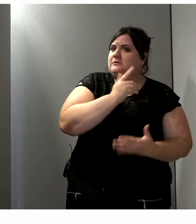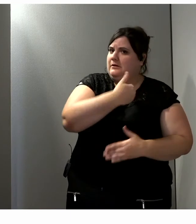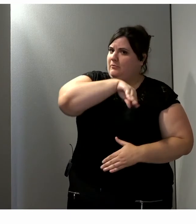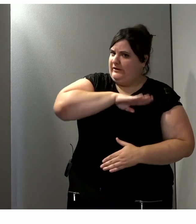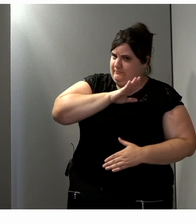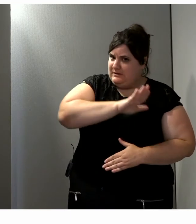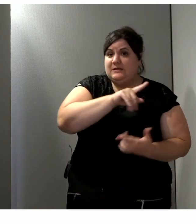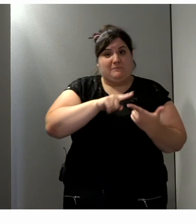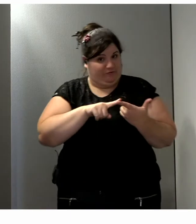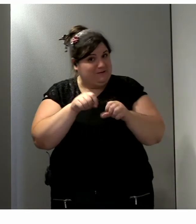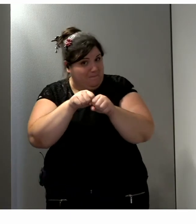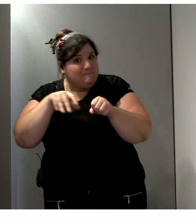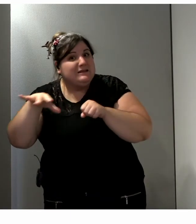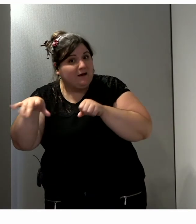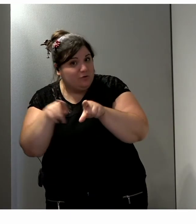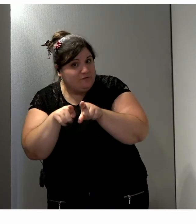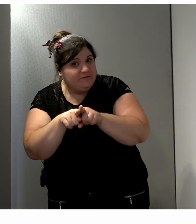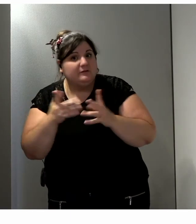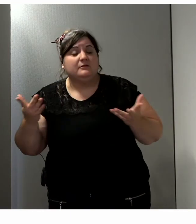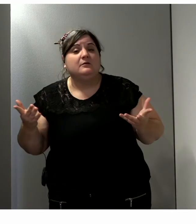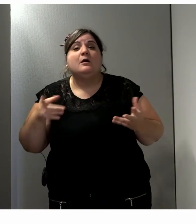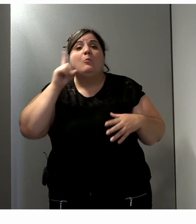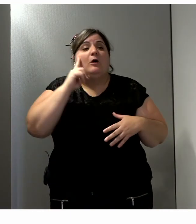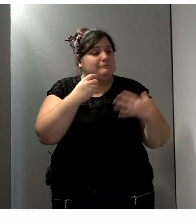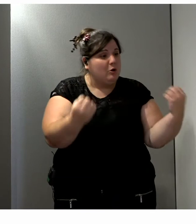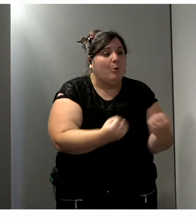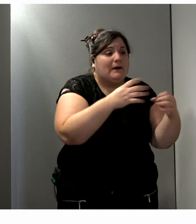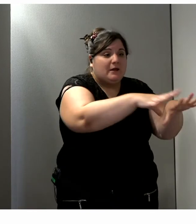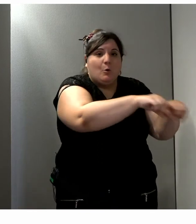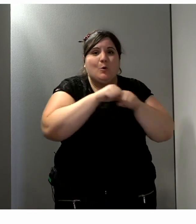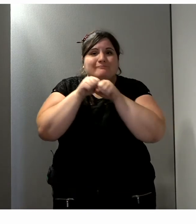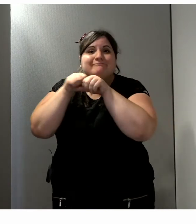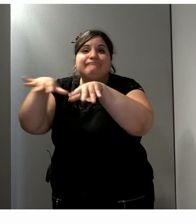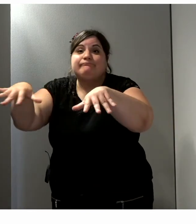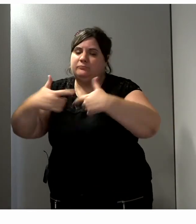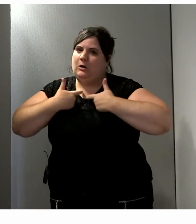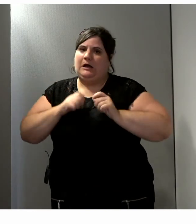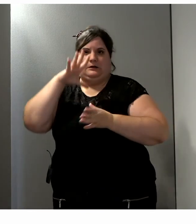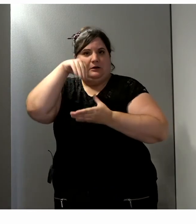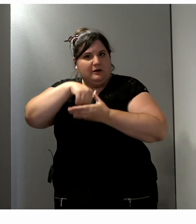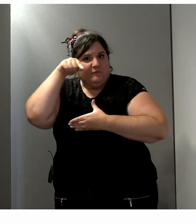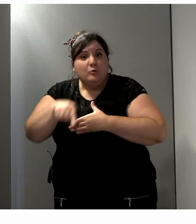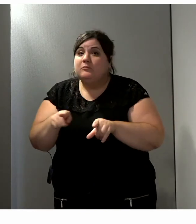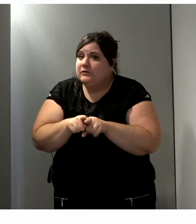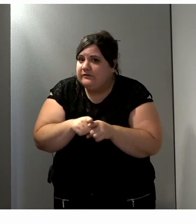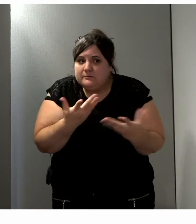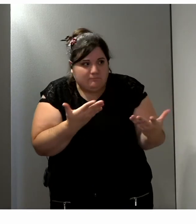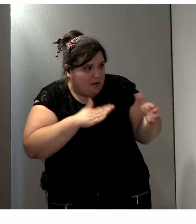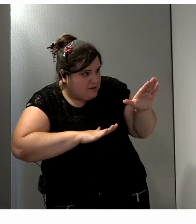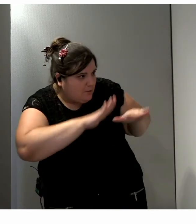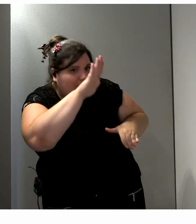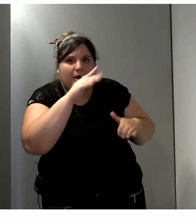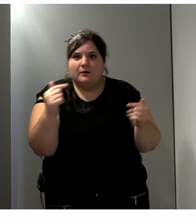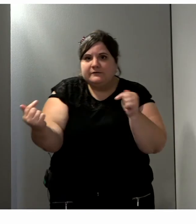la campagne officielle et d'autres parce qu'ils prennent une part active dans l'organisation des débats et dans l'expression citoyenne.